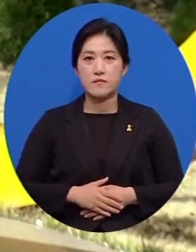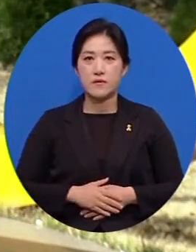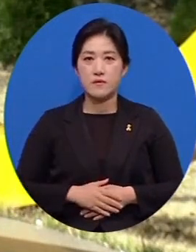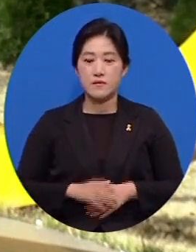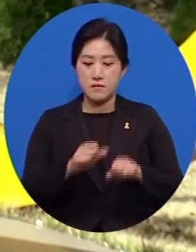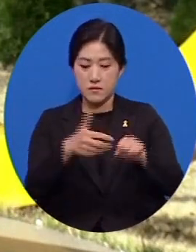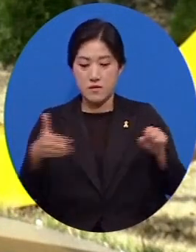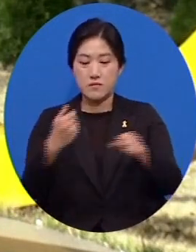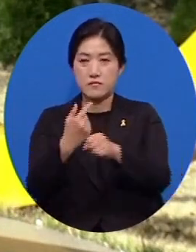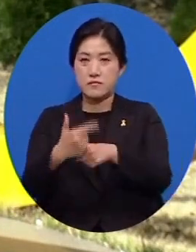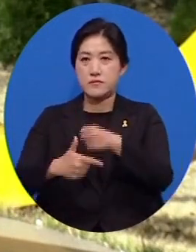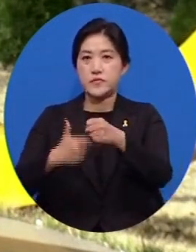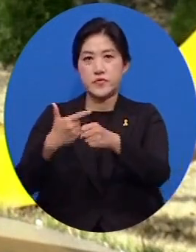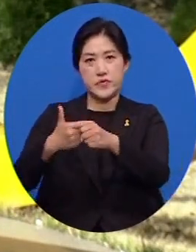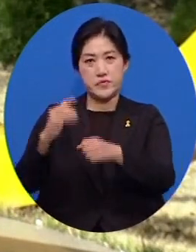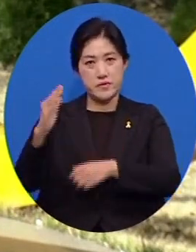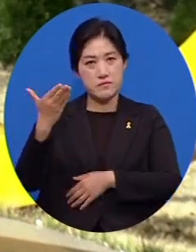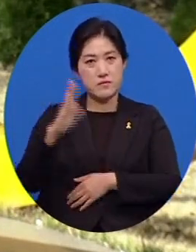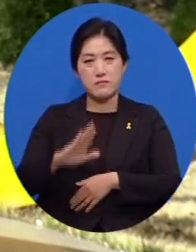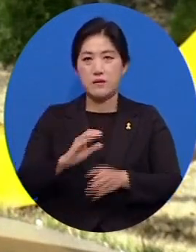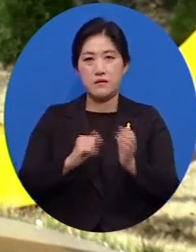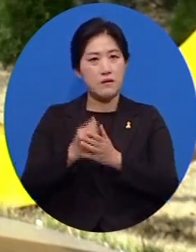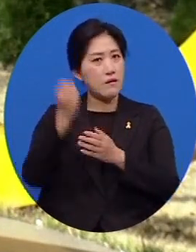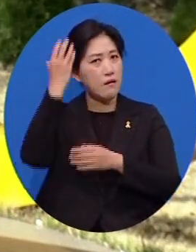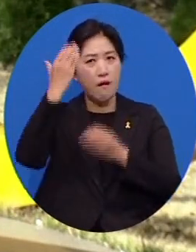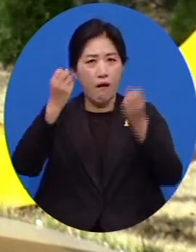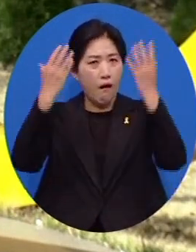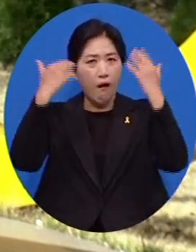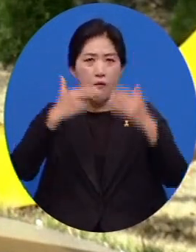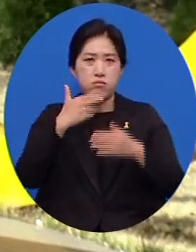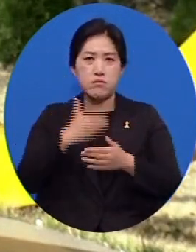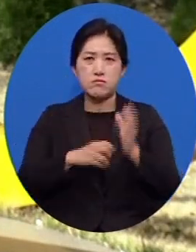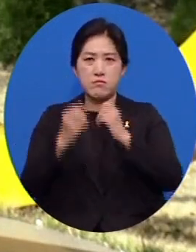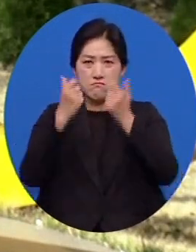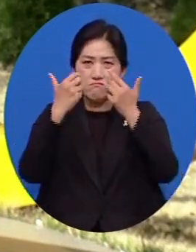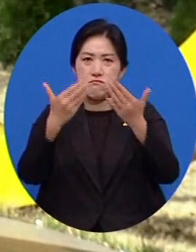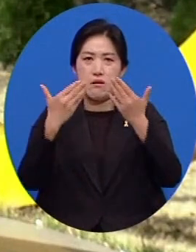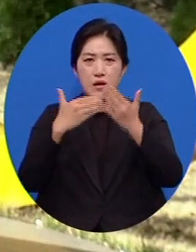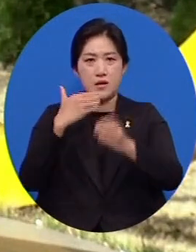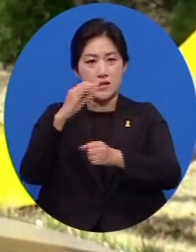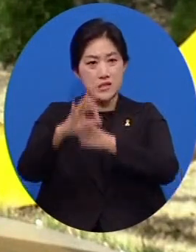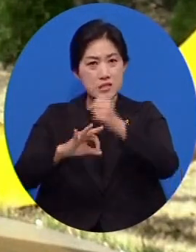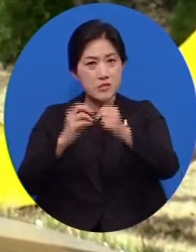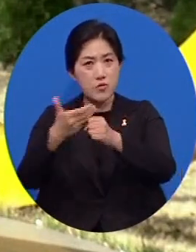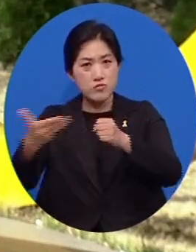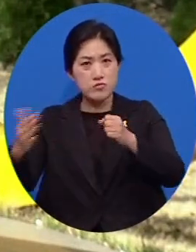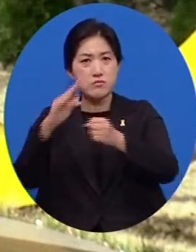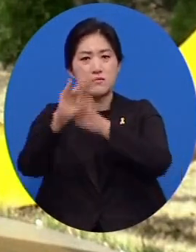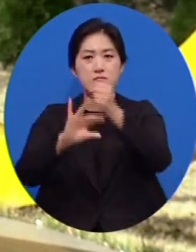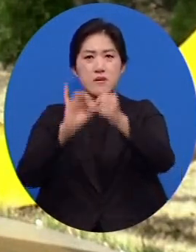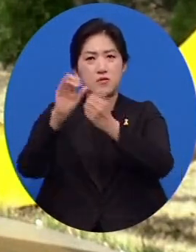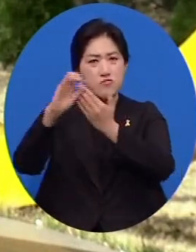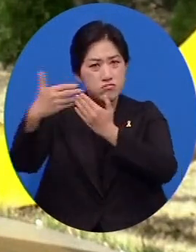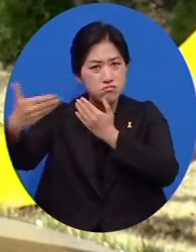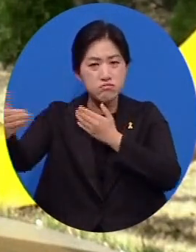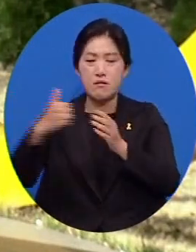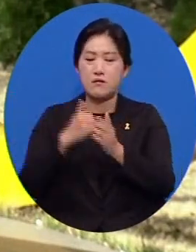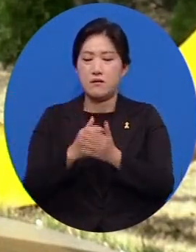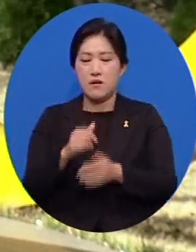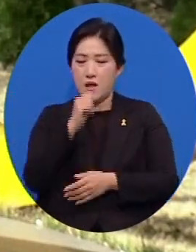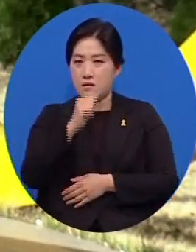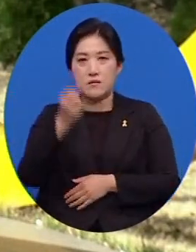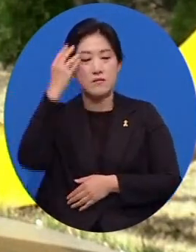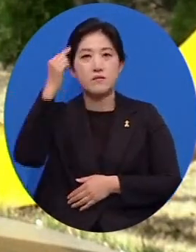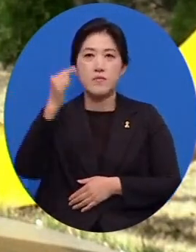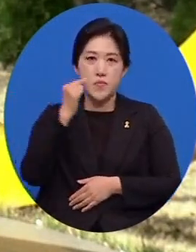6년이 지났지만 더 생생해집니다. 우리가 10년이 지나도 100년이 지나도 결코 잊을 수